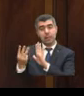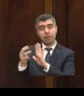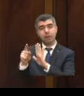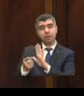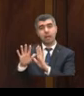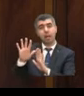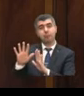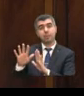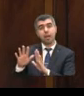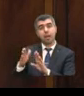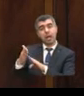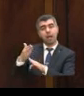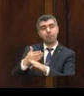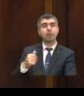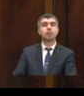3.5 سابقا،